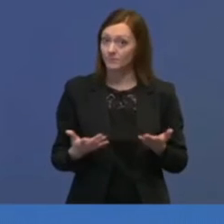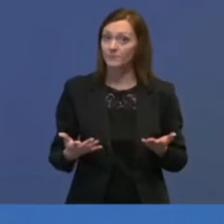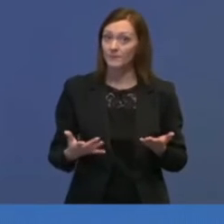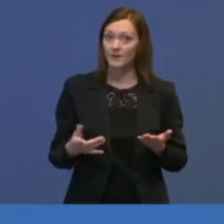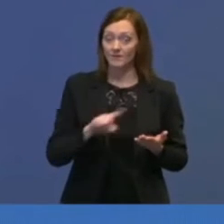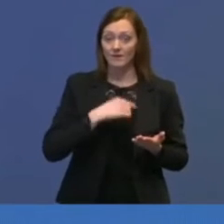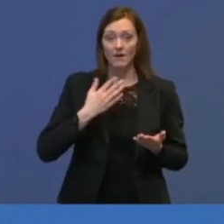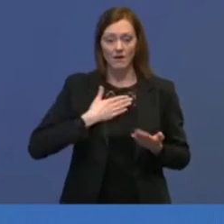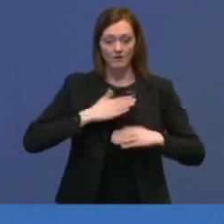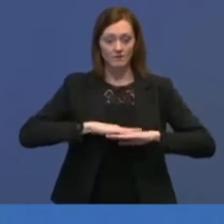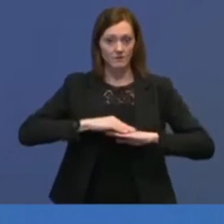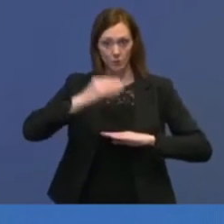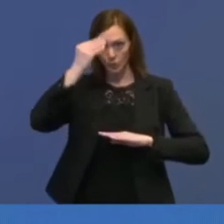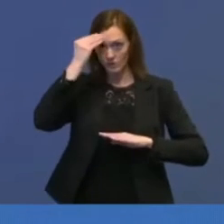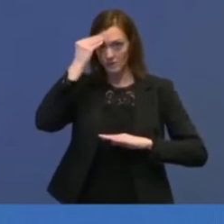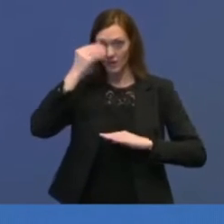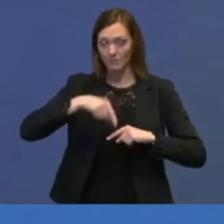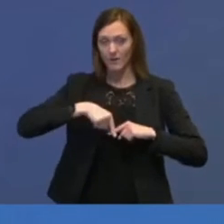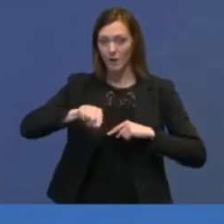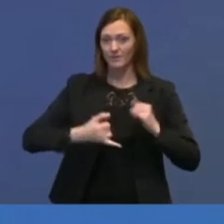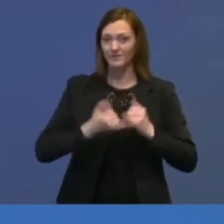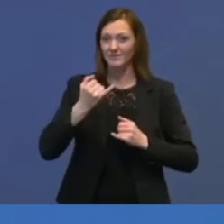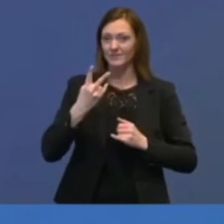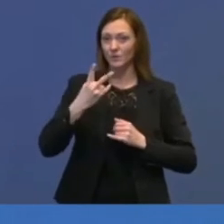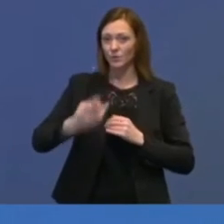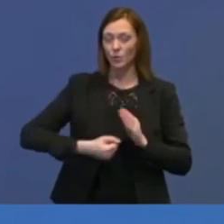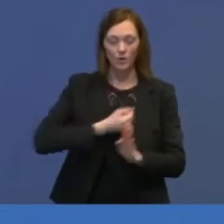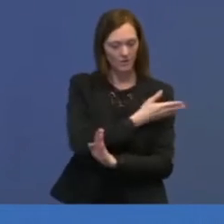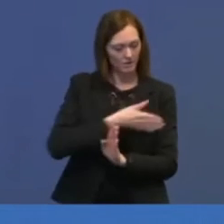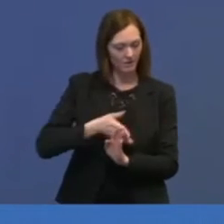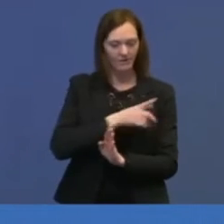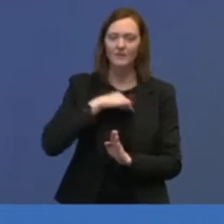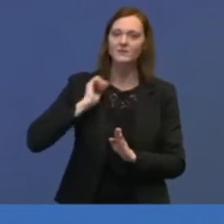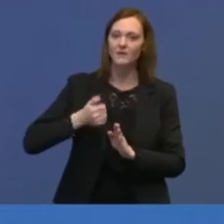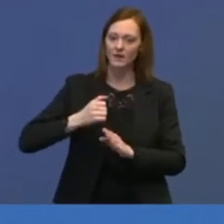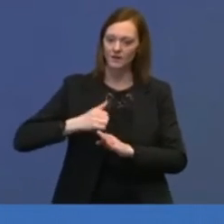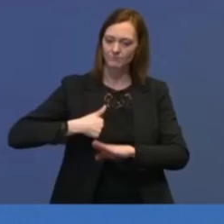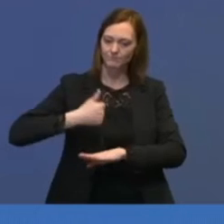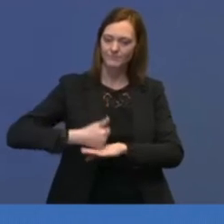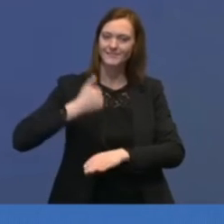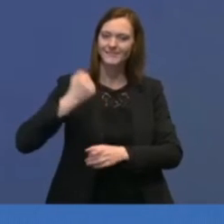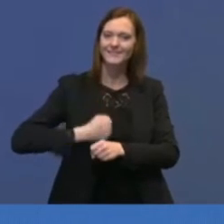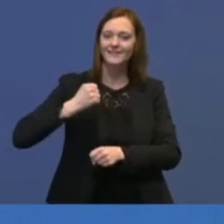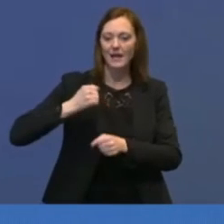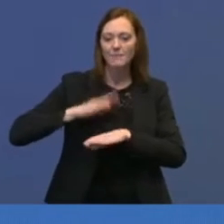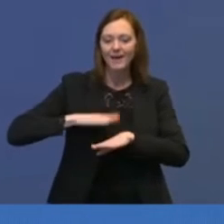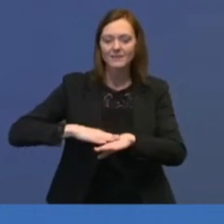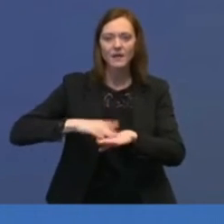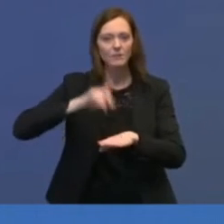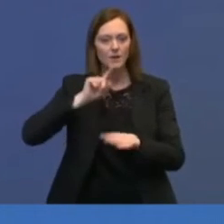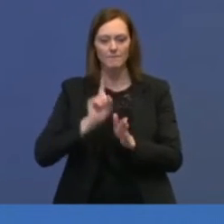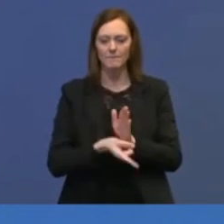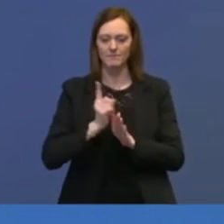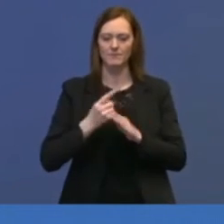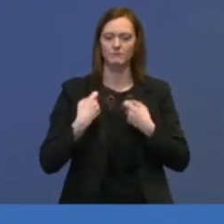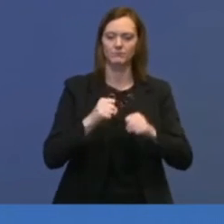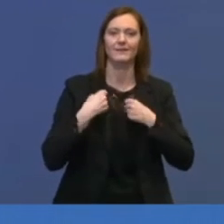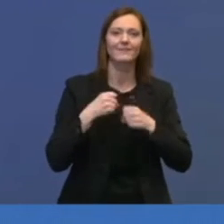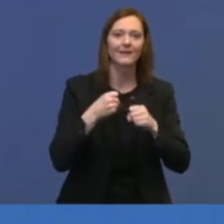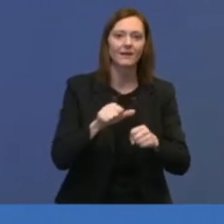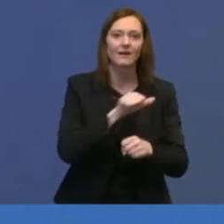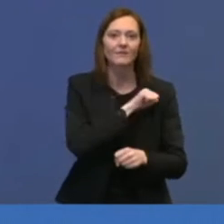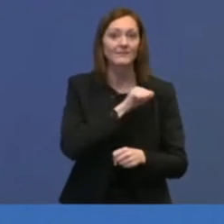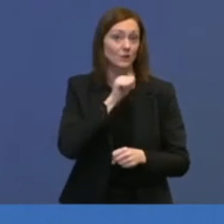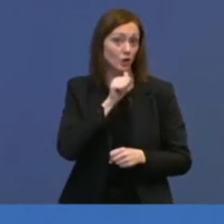Anna go istiqmaala ina waxyaali hii labartai labaadi saane ee uudibbeye waxa nuudiyarin doona hea gansuurta gilin niya indegdig loo suurugi gero xairaada ha